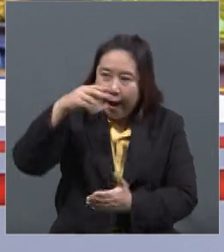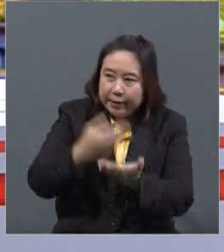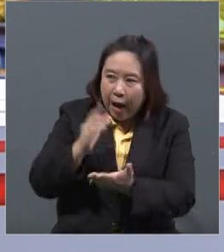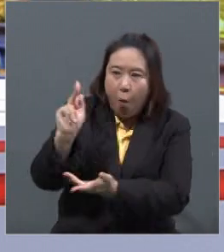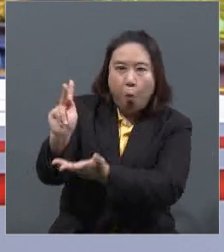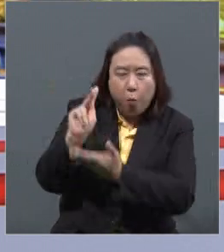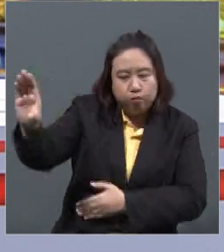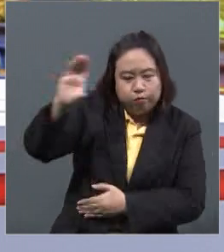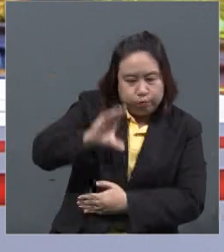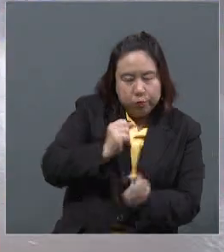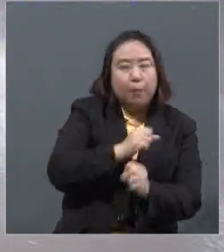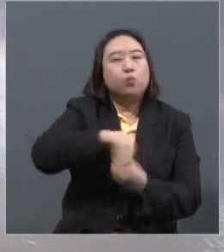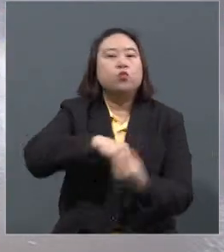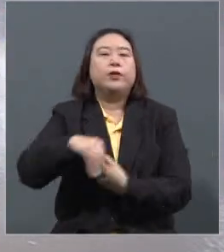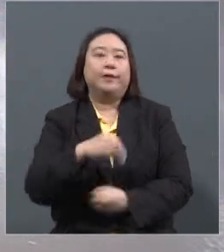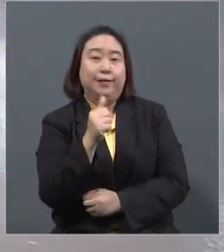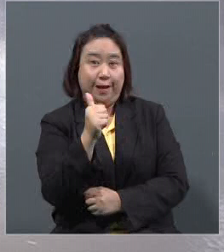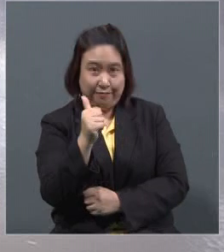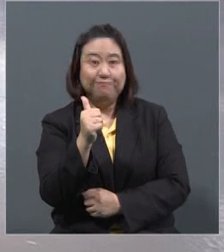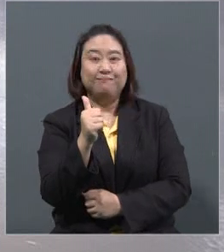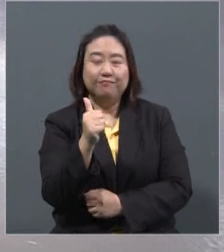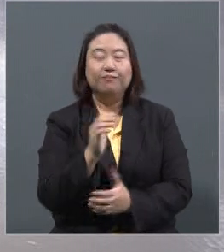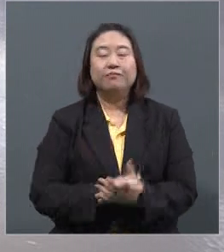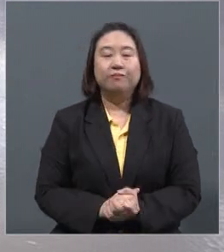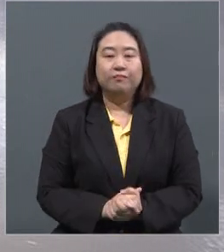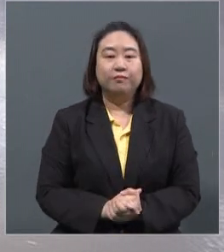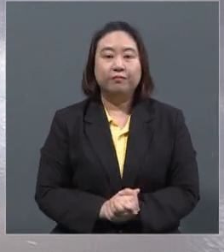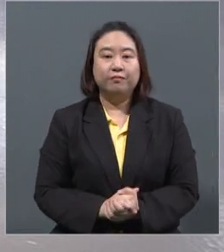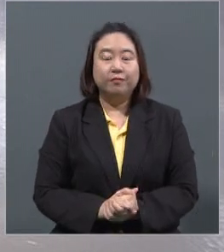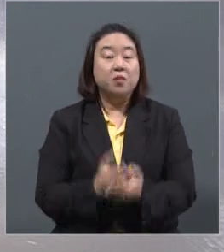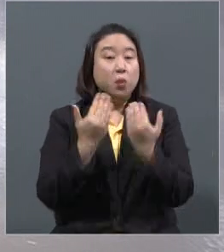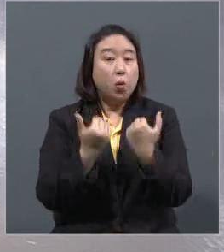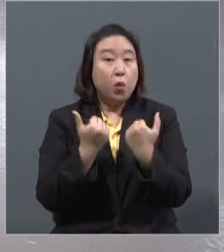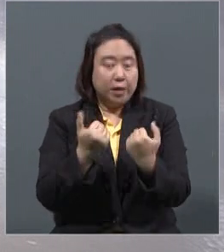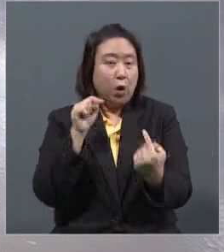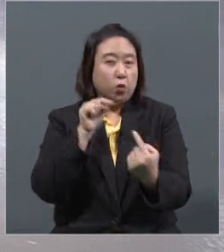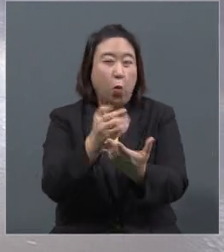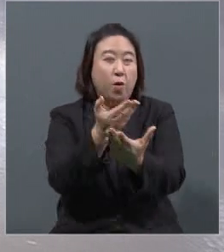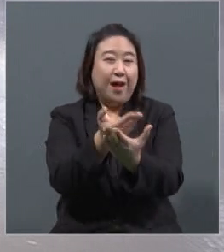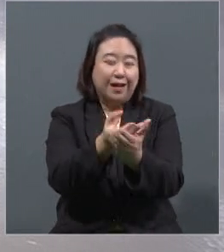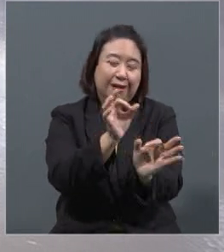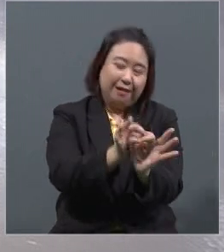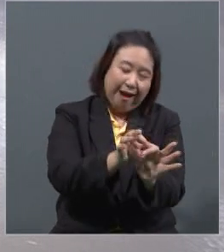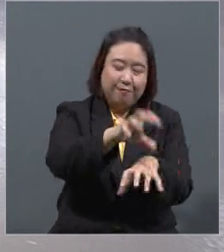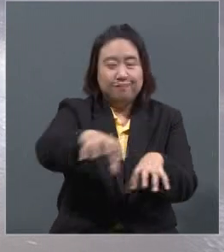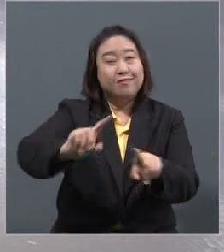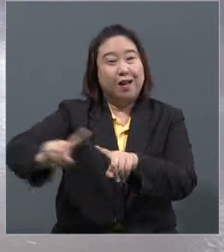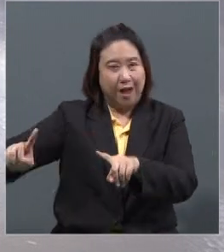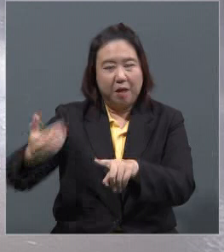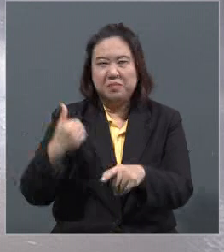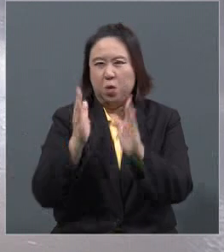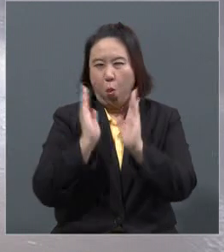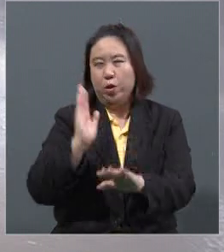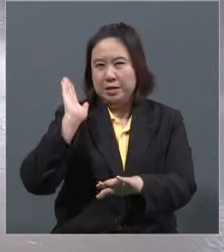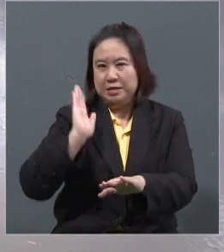จะประกอบธุรกิจได้มากยิ่งขึ้นด้วยนะคะคุณดีจตุรงค์ค่ะ ครับคืออุตสาหกรรมการเงินเนี่ยถือว่าเป็นอุตสาหกรรมที่มีคนเก่ง